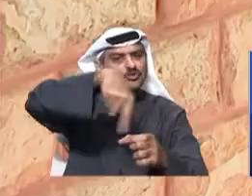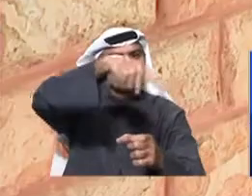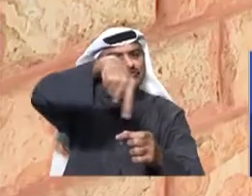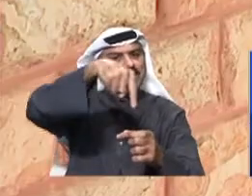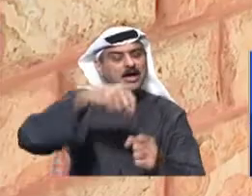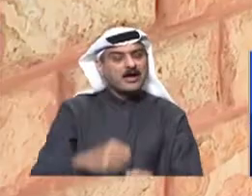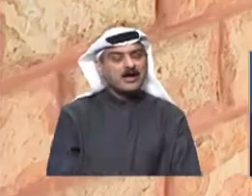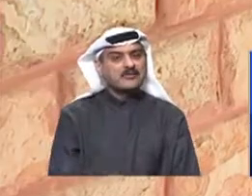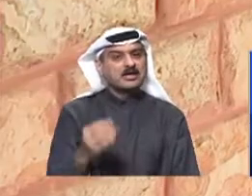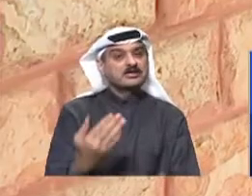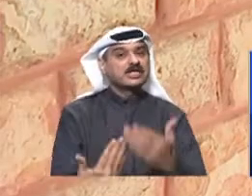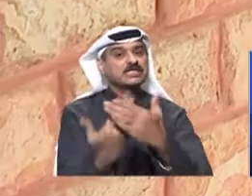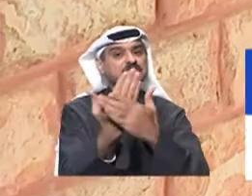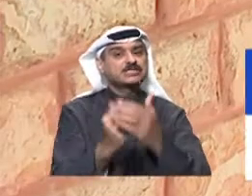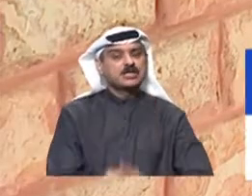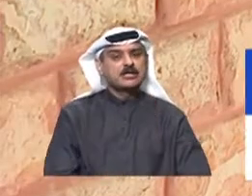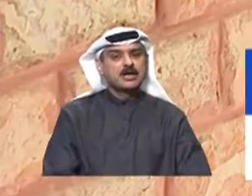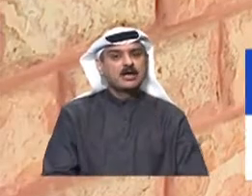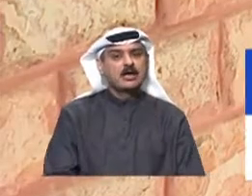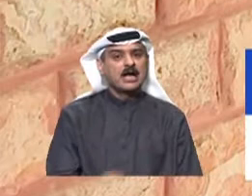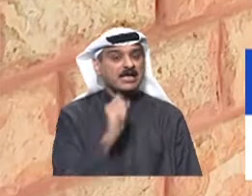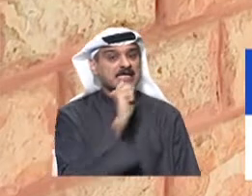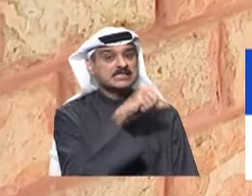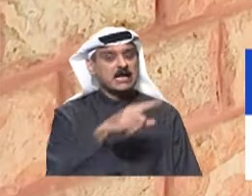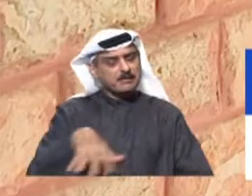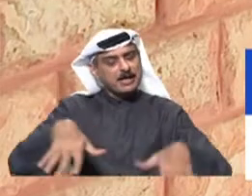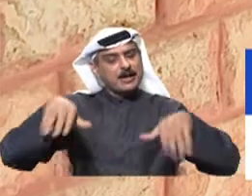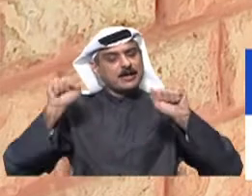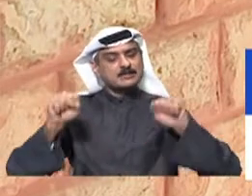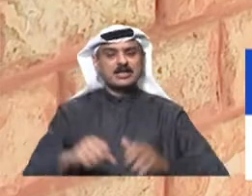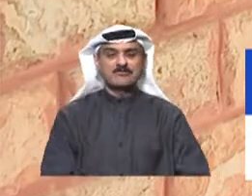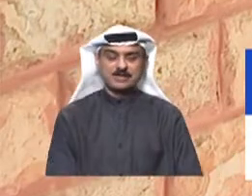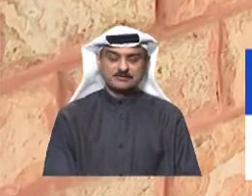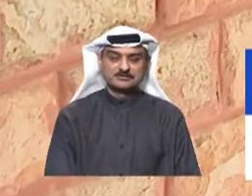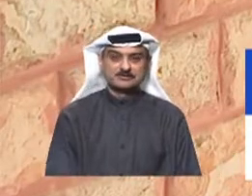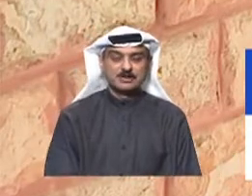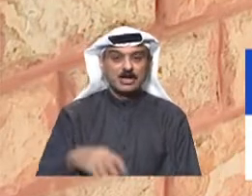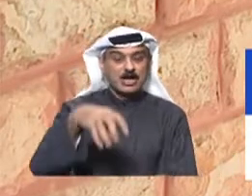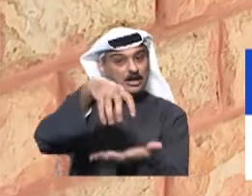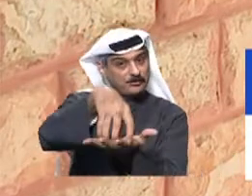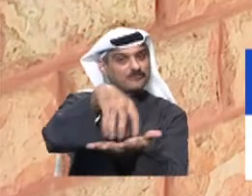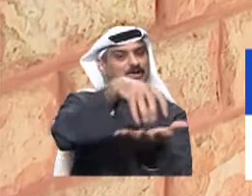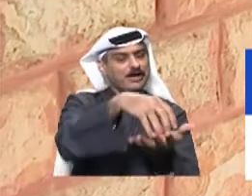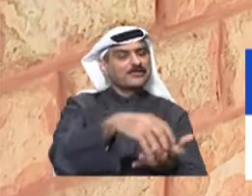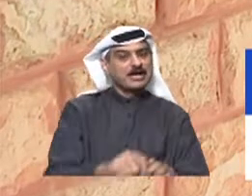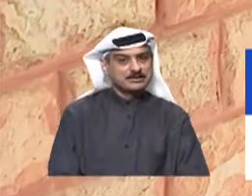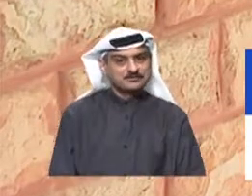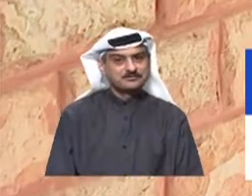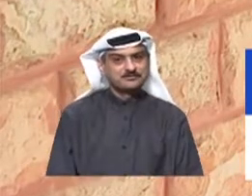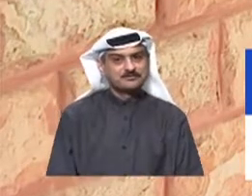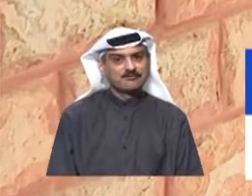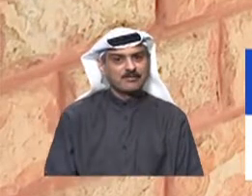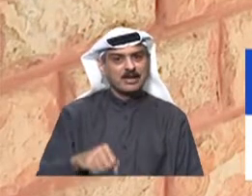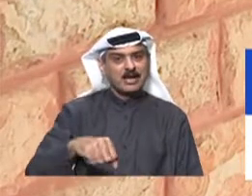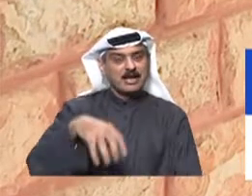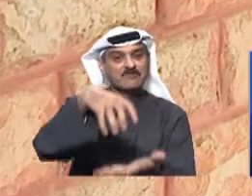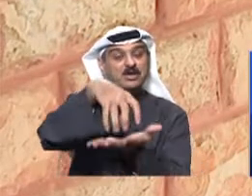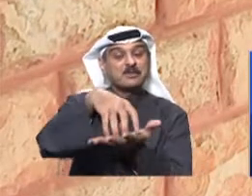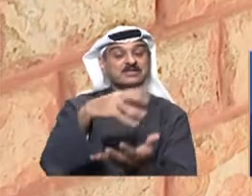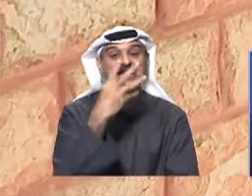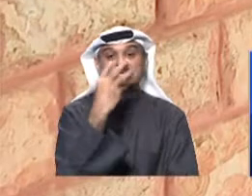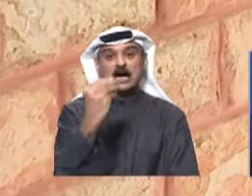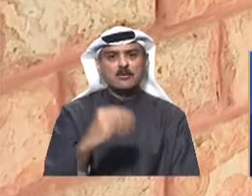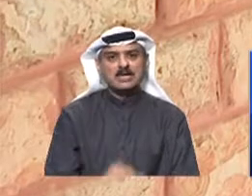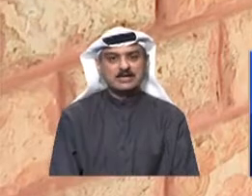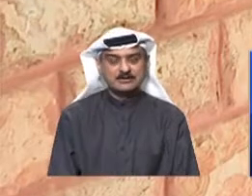تم الانتهاء من منطقه السلميه والحين جاري في تركيب العدادات في منطقه حولي. بدأنا في منطقة حولي من قطاع واحد،